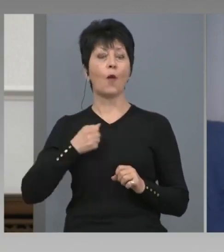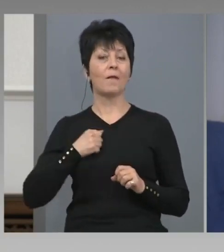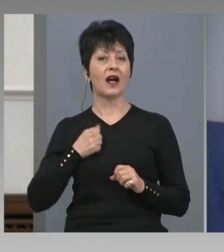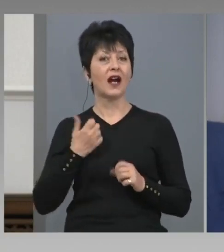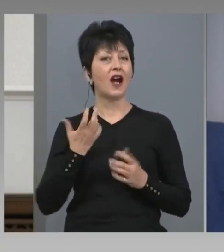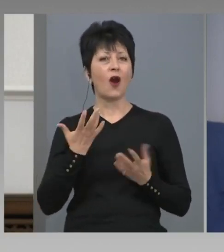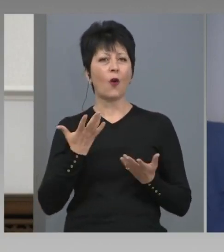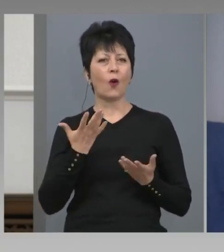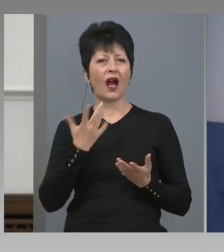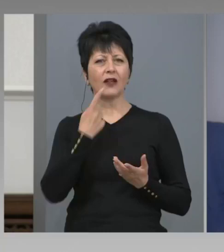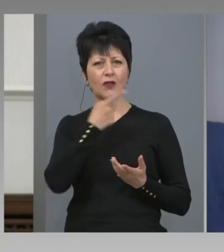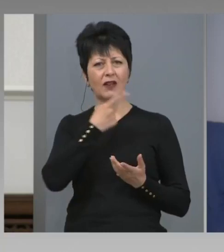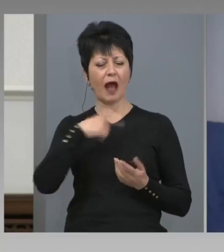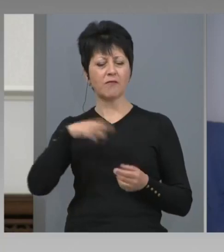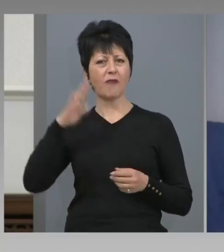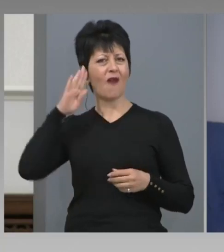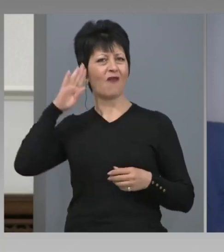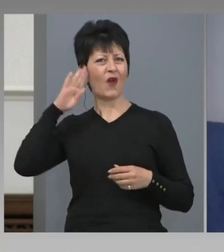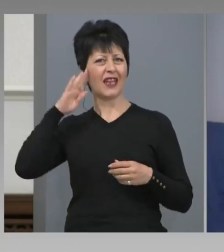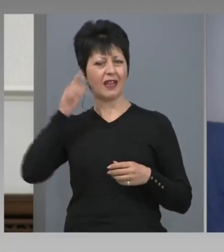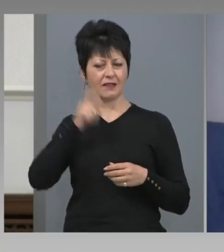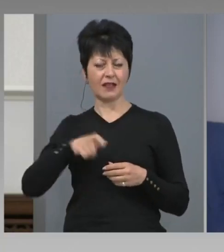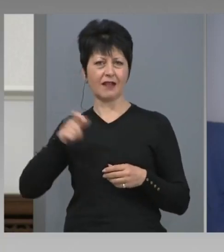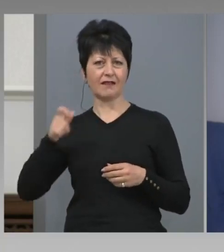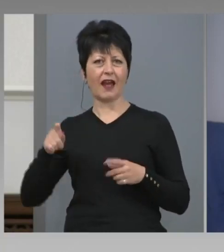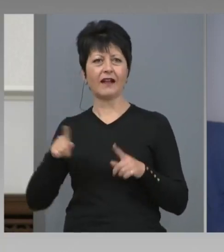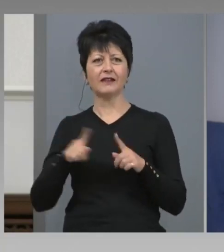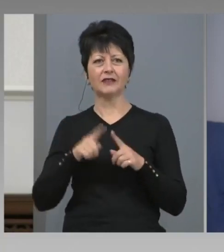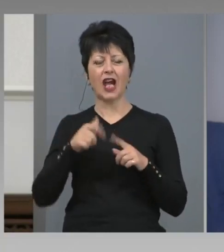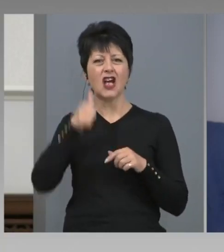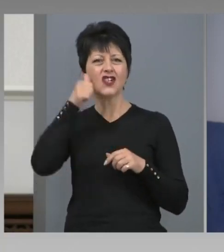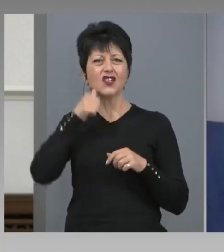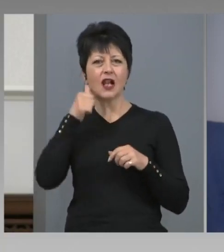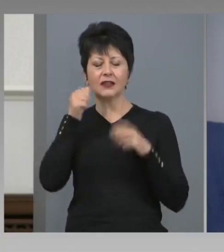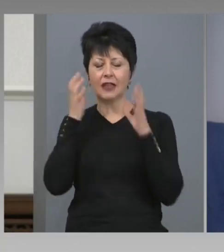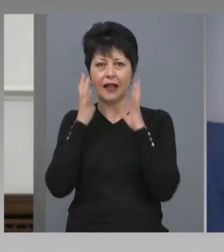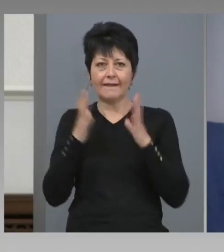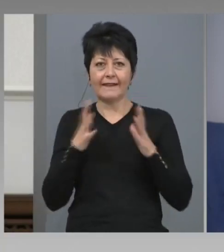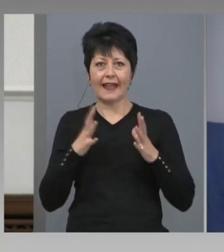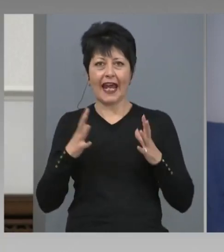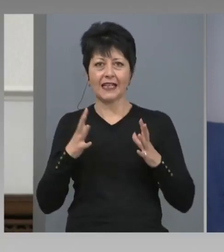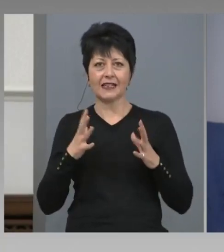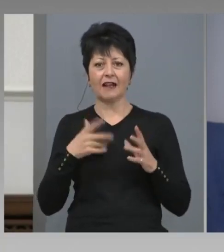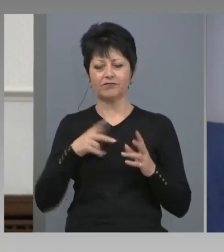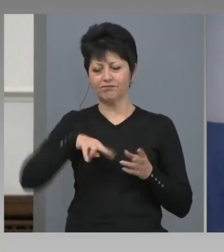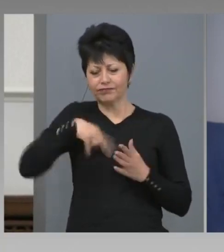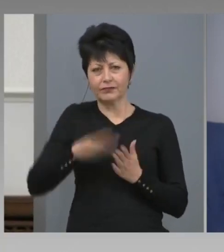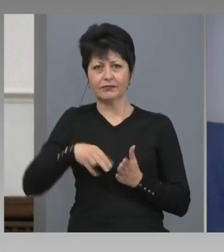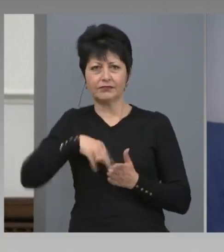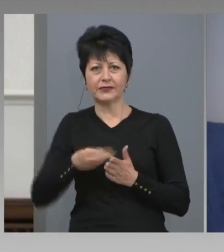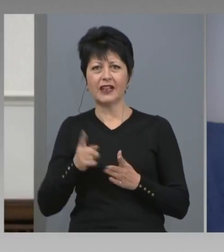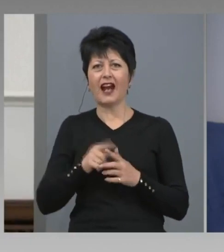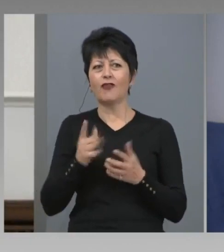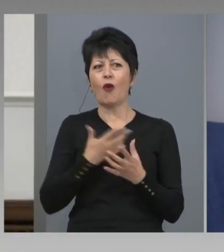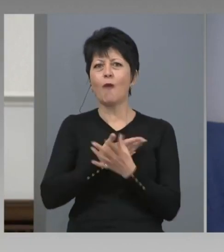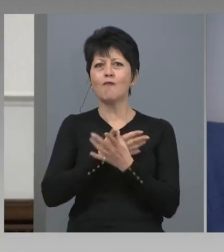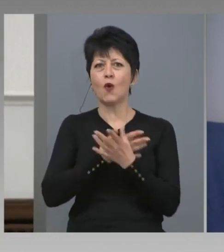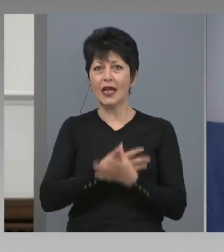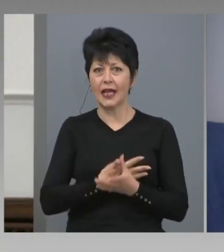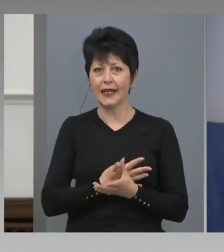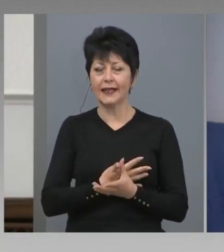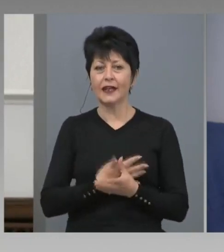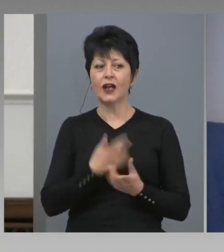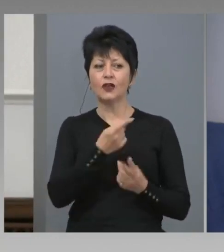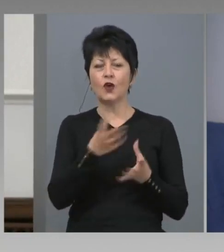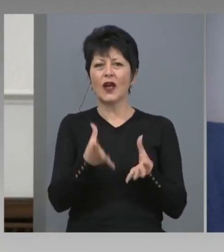мрът от жълта треска като мухи. И за да престанат да мрът тези млади момчета, той взима противоепидемични